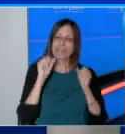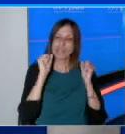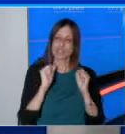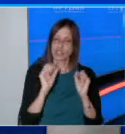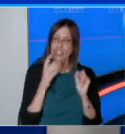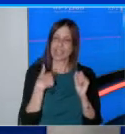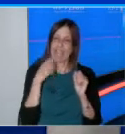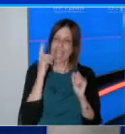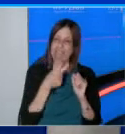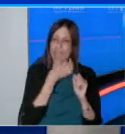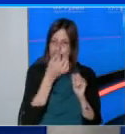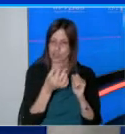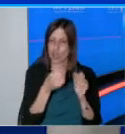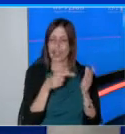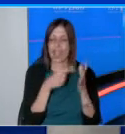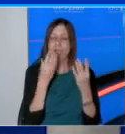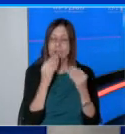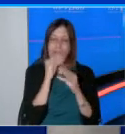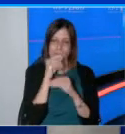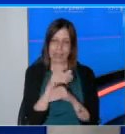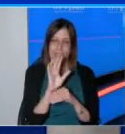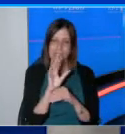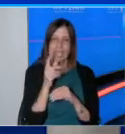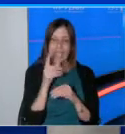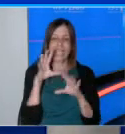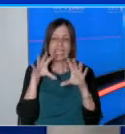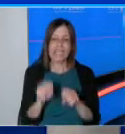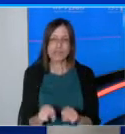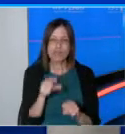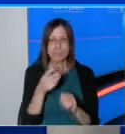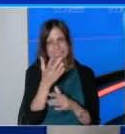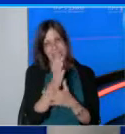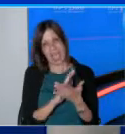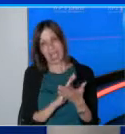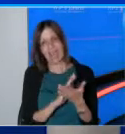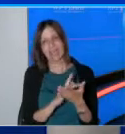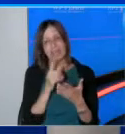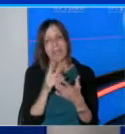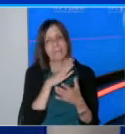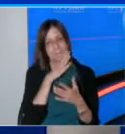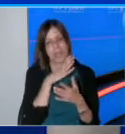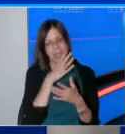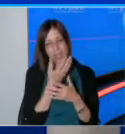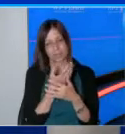אני חייב לשאול את השאלה, כי הרבה מדברים על זה. הכיבוש הוא חלק אינטגרלי